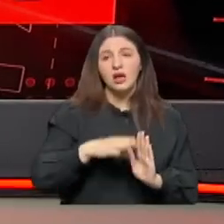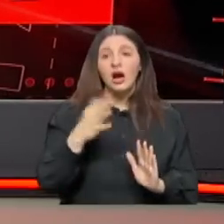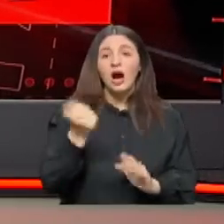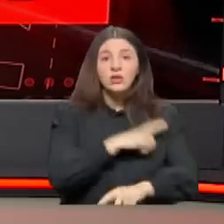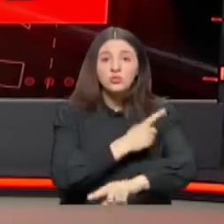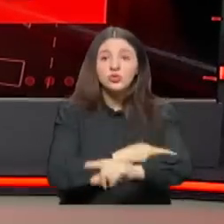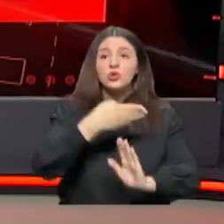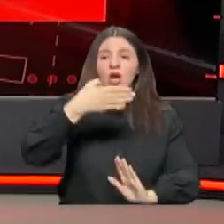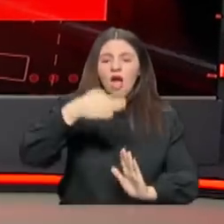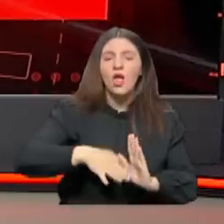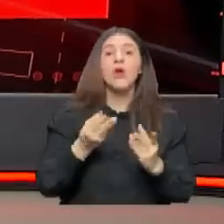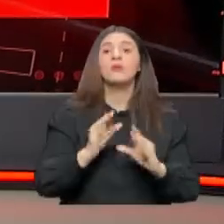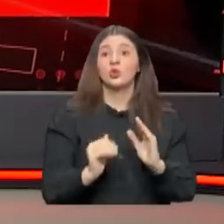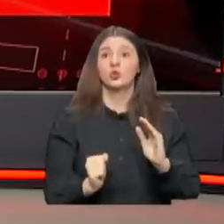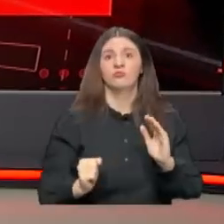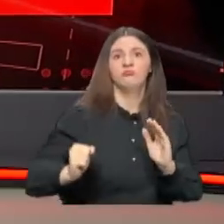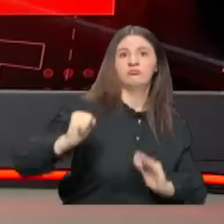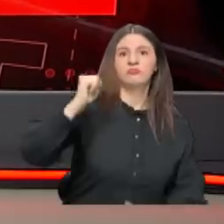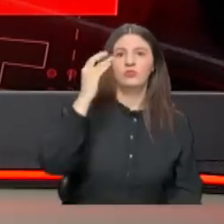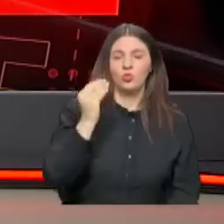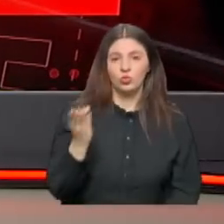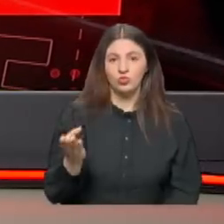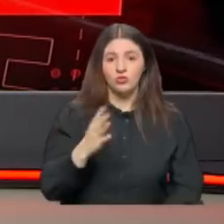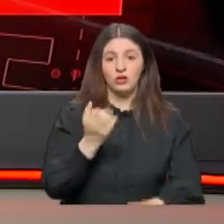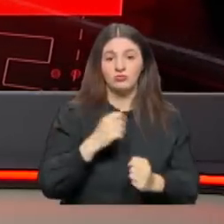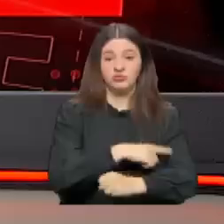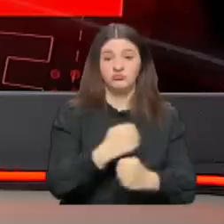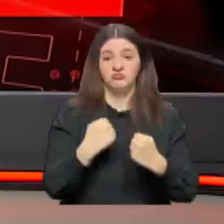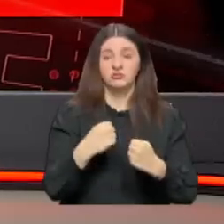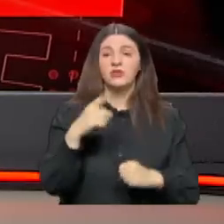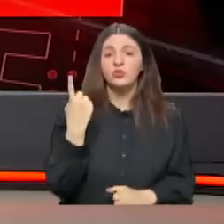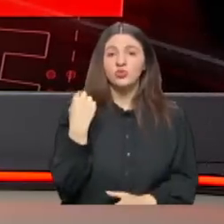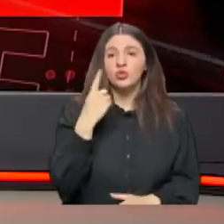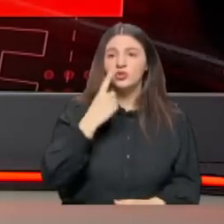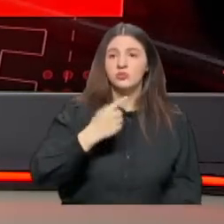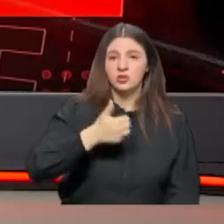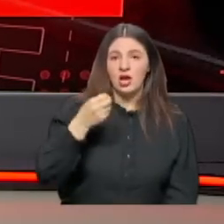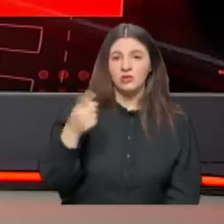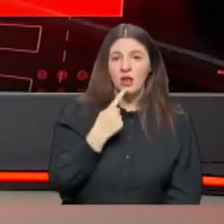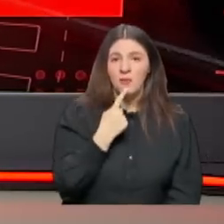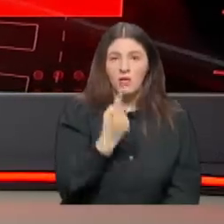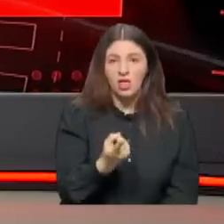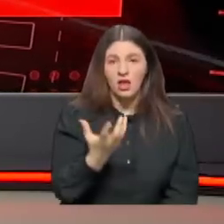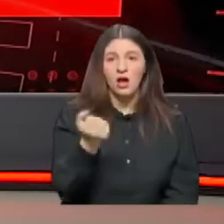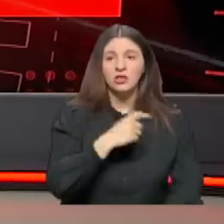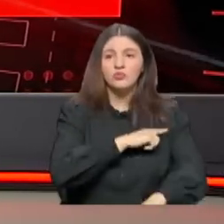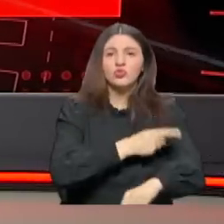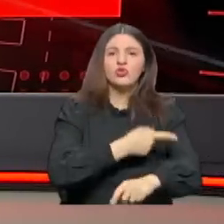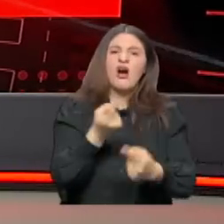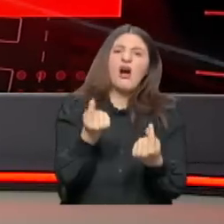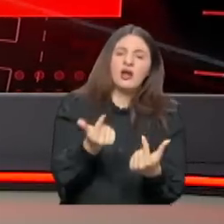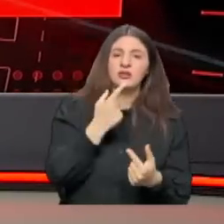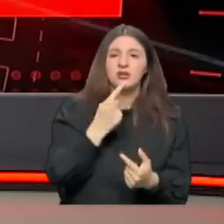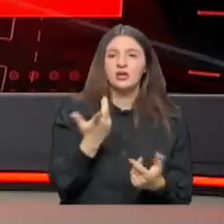Alım gücü azalmazdı, yükselirdi. Ve bunlar dün de Cumhurbaşkanı Erdoğan itiraf etti alım gücü düşük